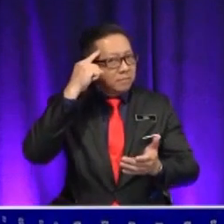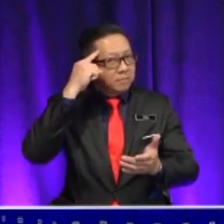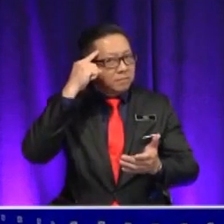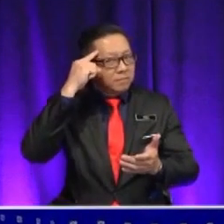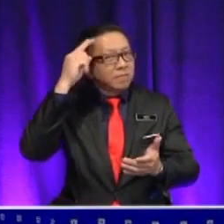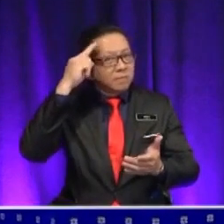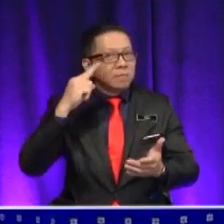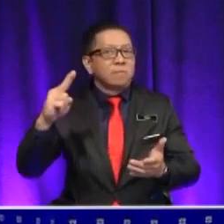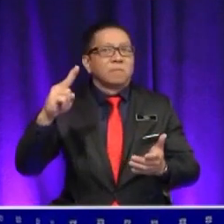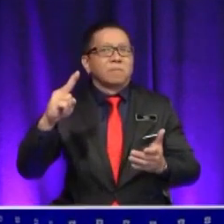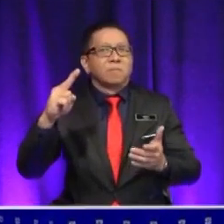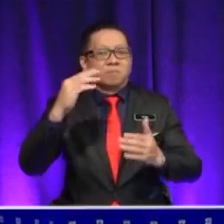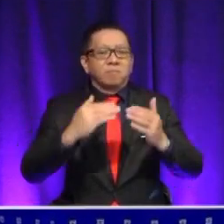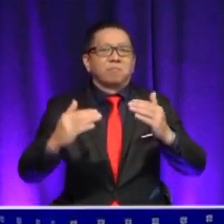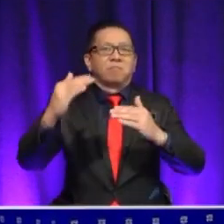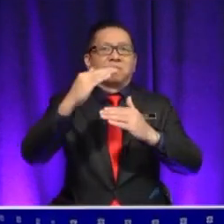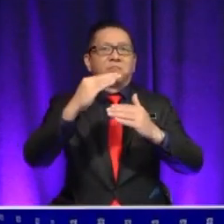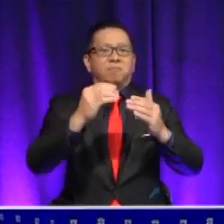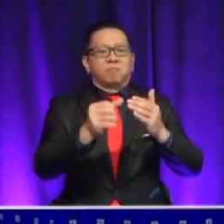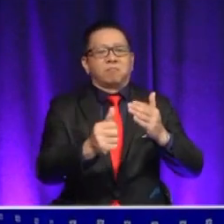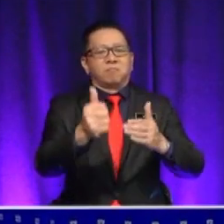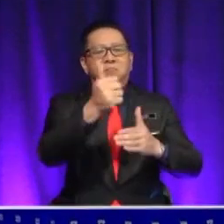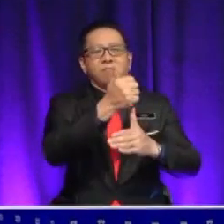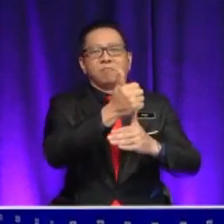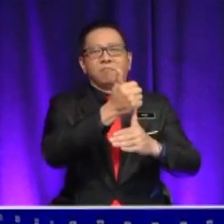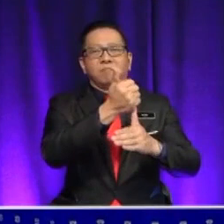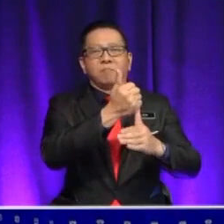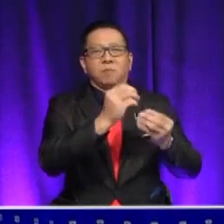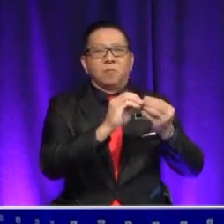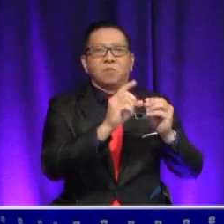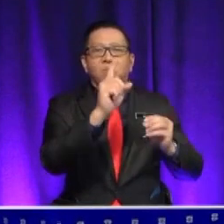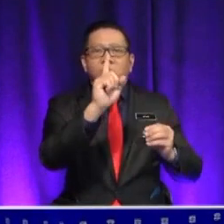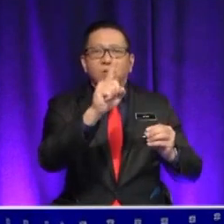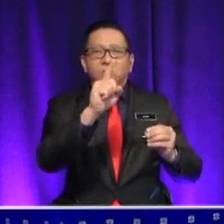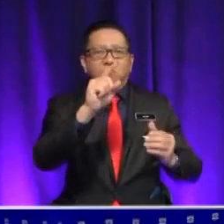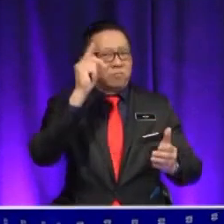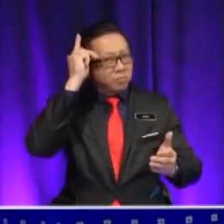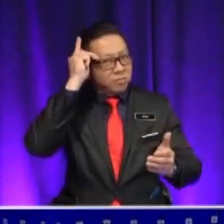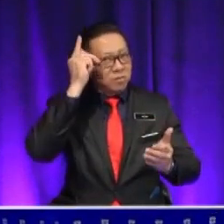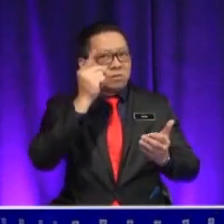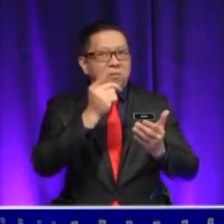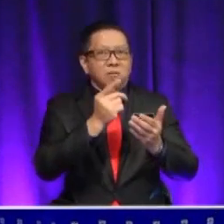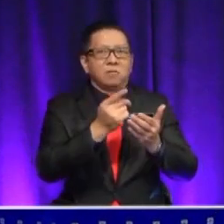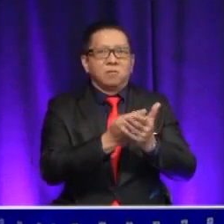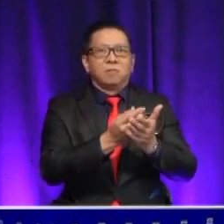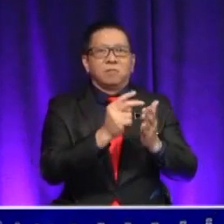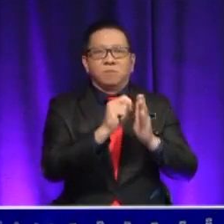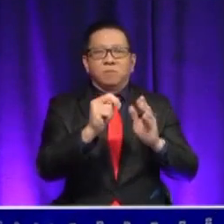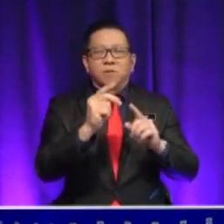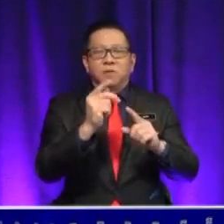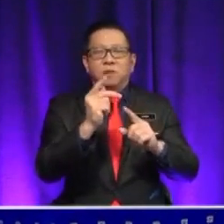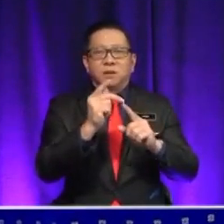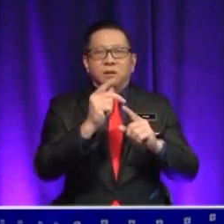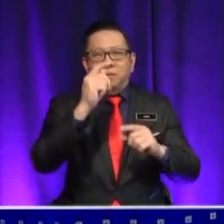diletakkan prinsip yang paling utama. Okey, kerana agama itu menjadi pegangan kepada setiap orang apa yang dilakukan.